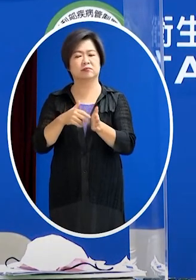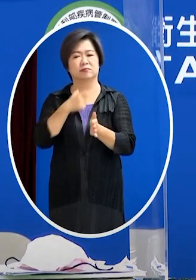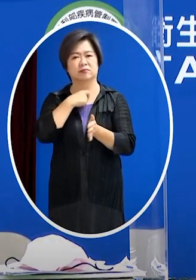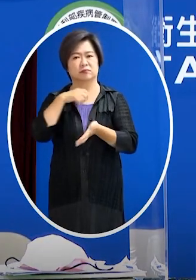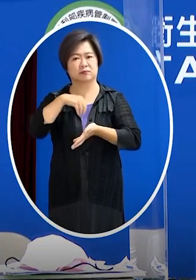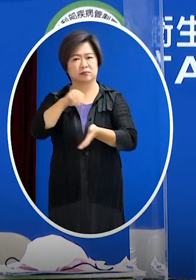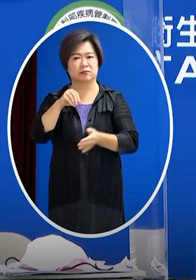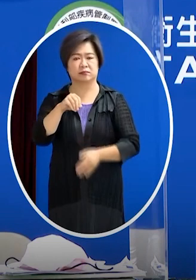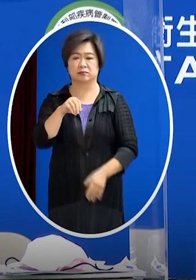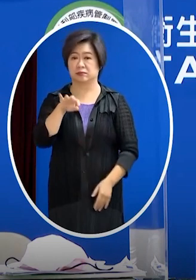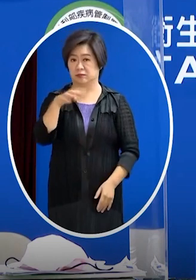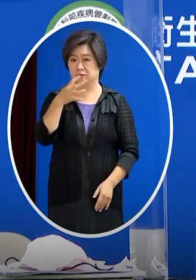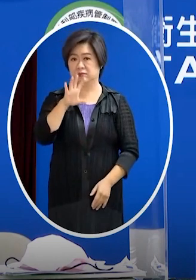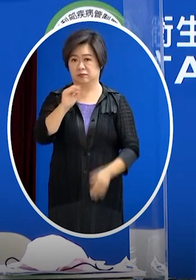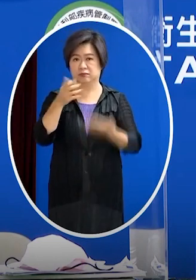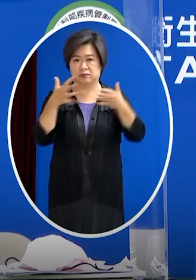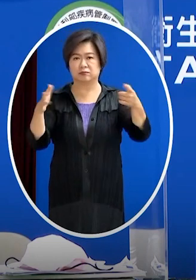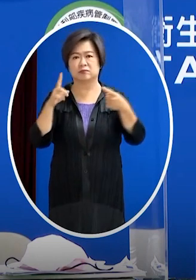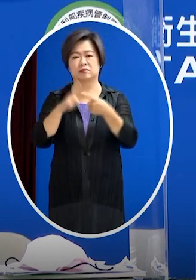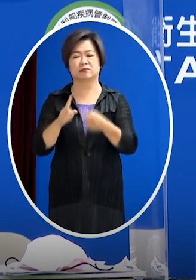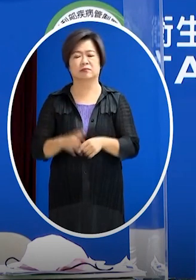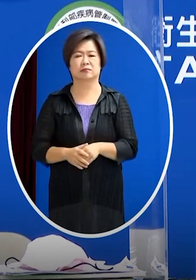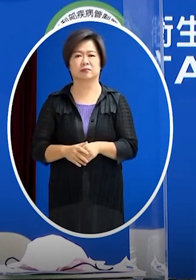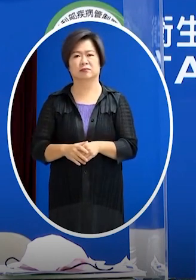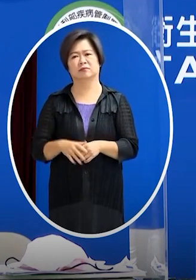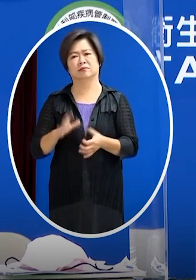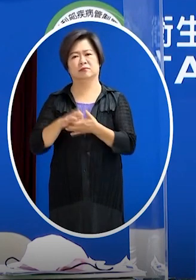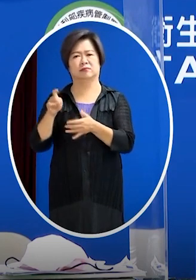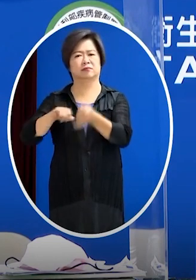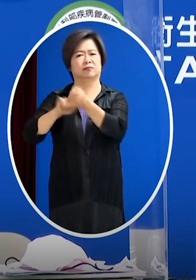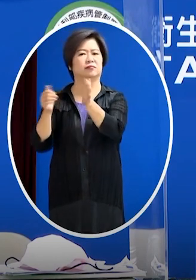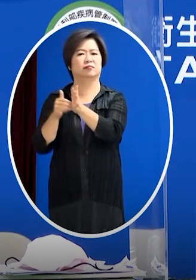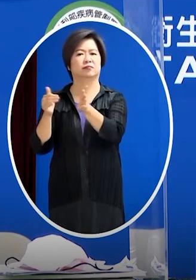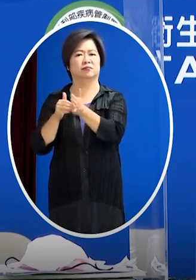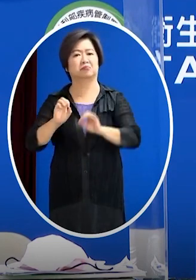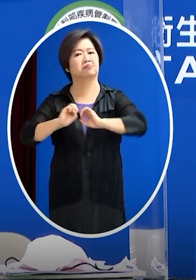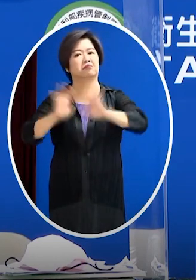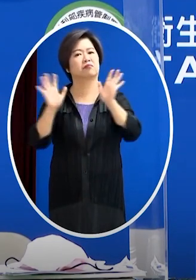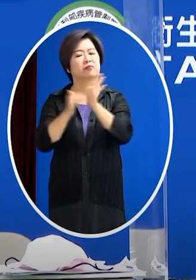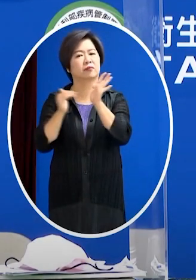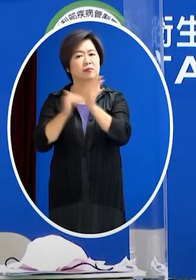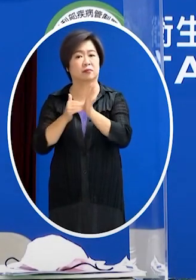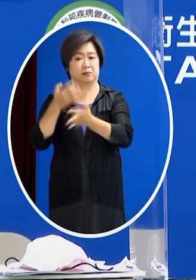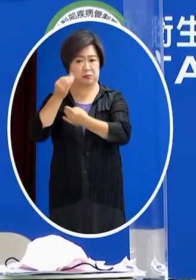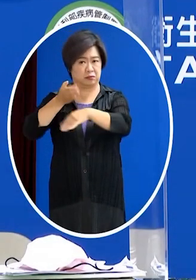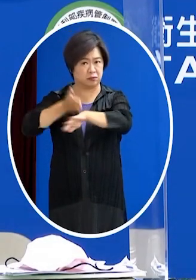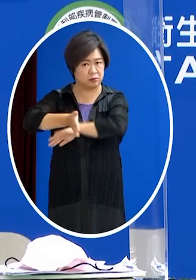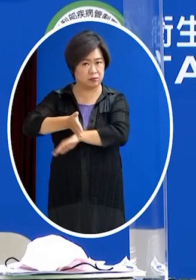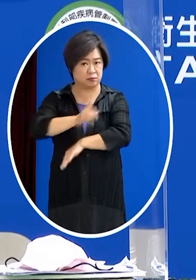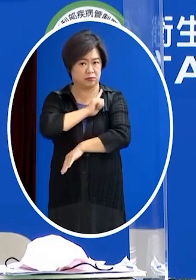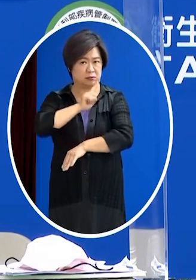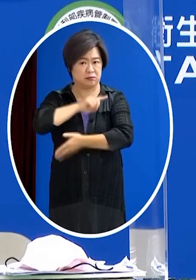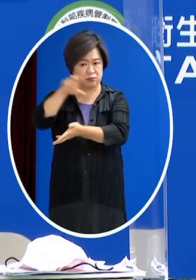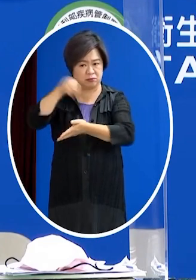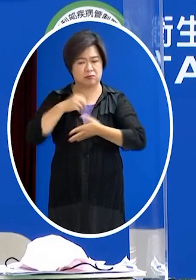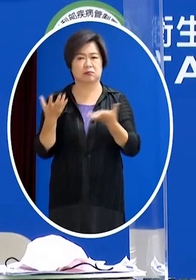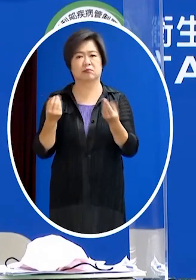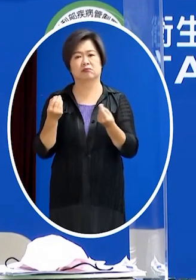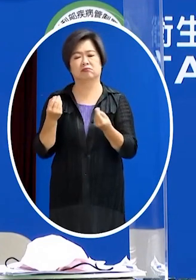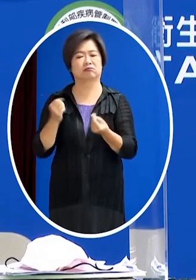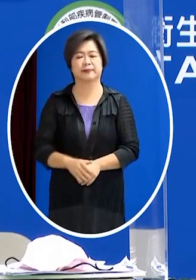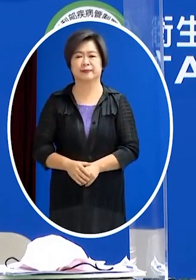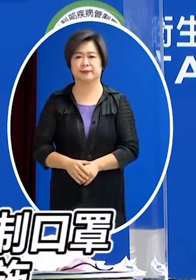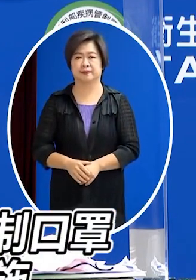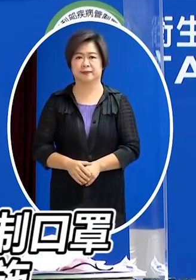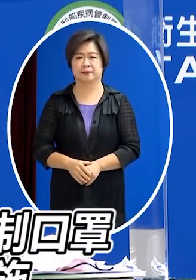有400多万原将还没有领，已经超过我们的时间，逾期未领口罩丧失领取资